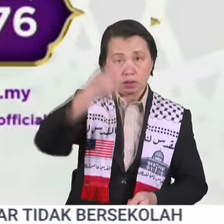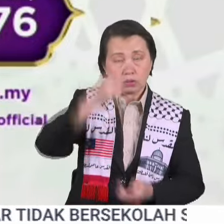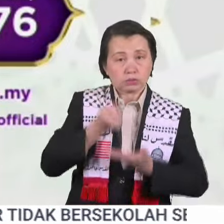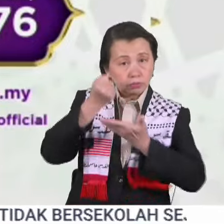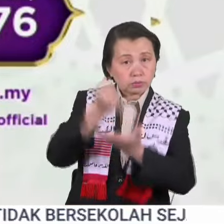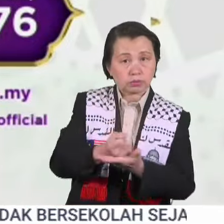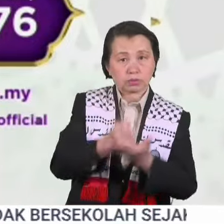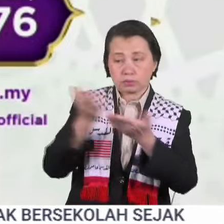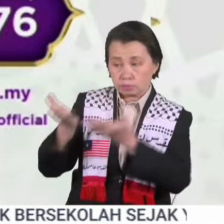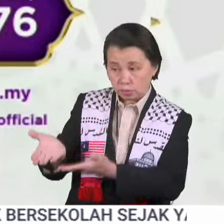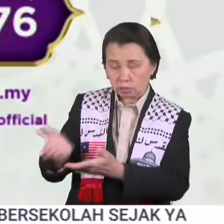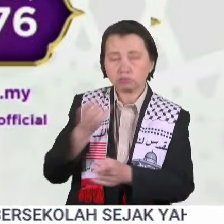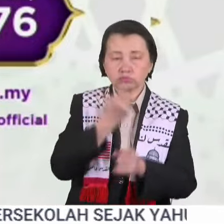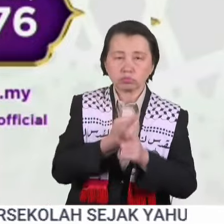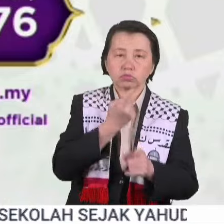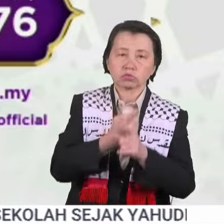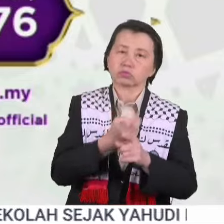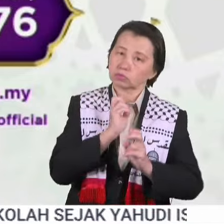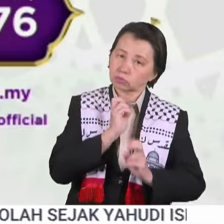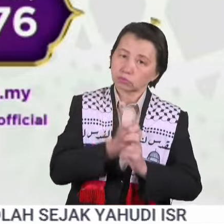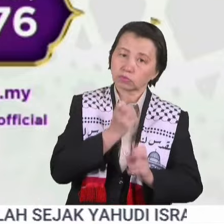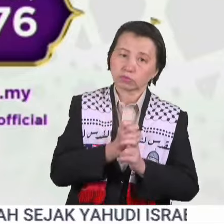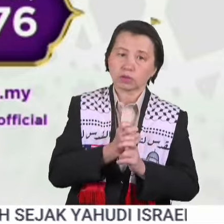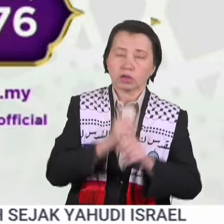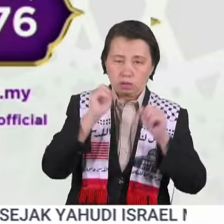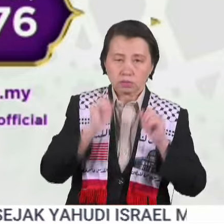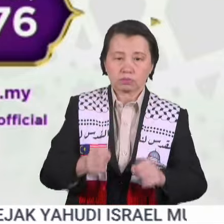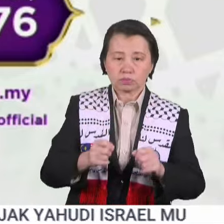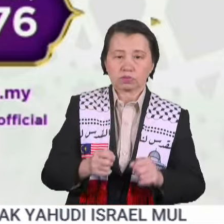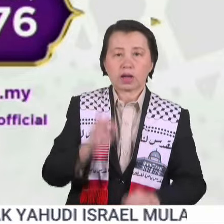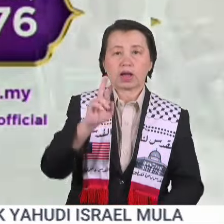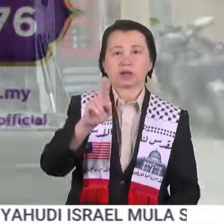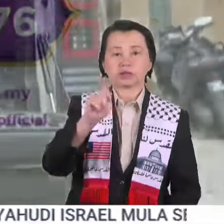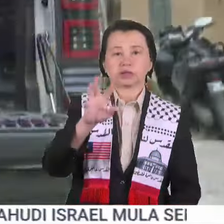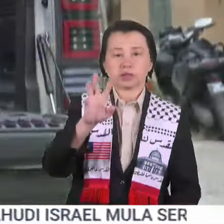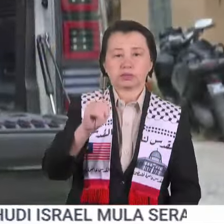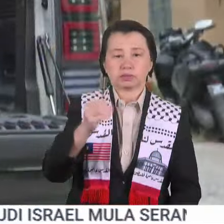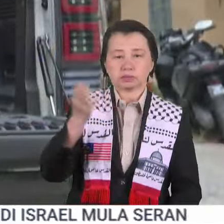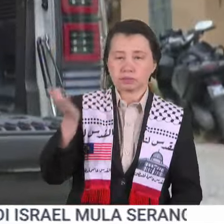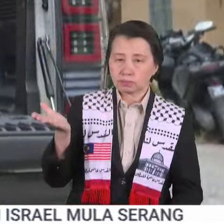membantu mereka yang benar-benar memerlukan. Atika Maktar, RTM.